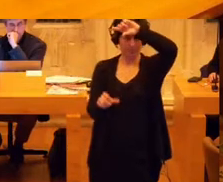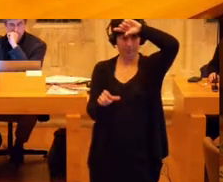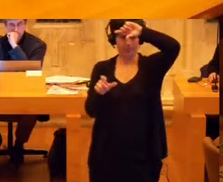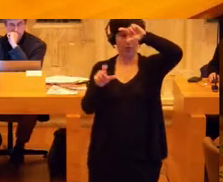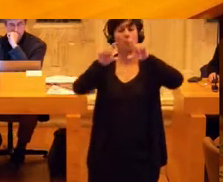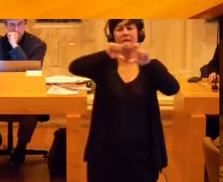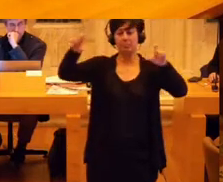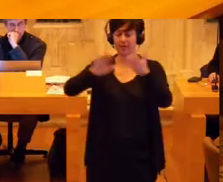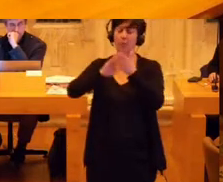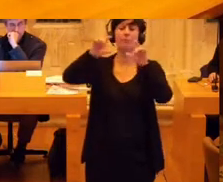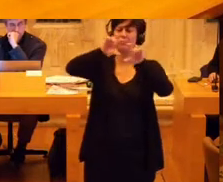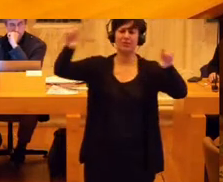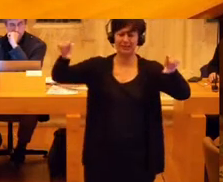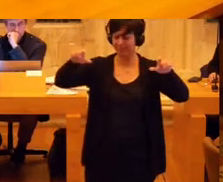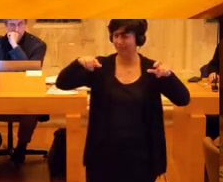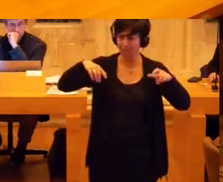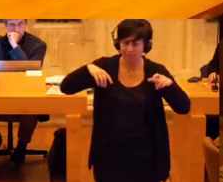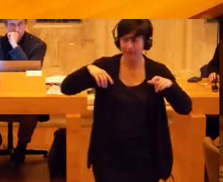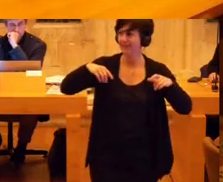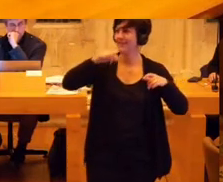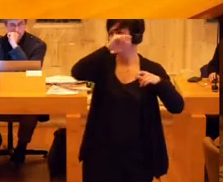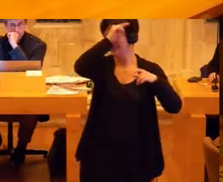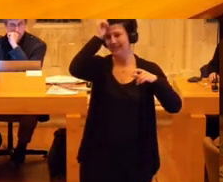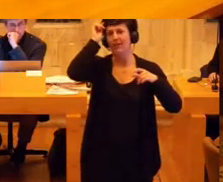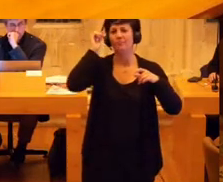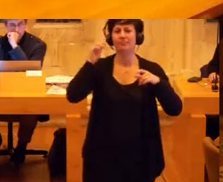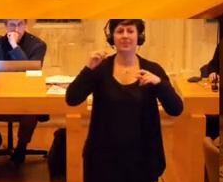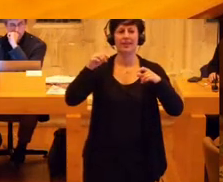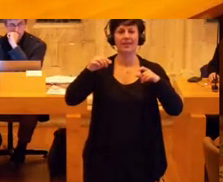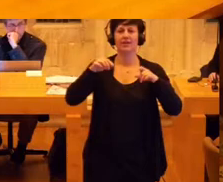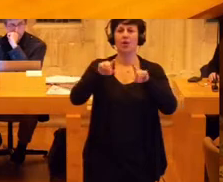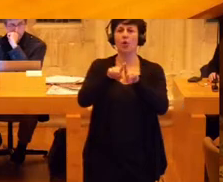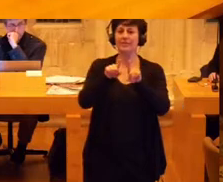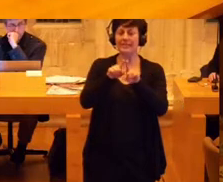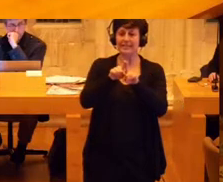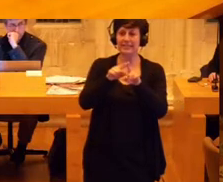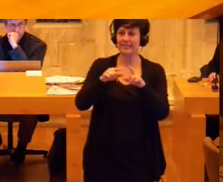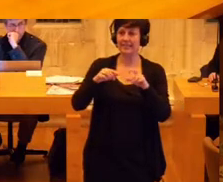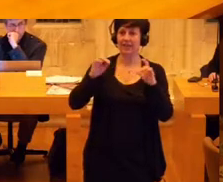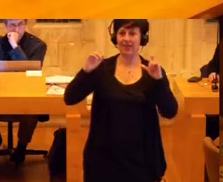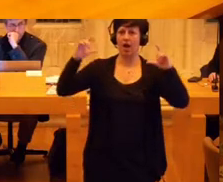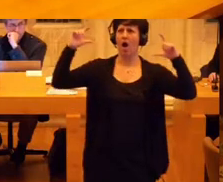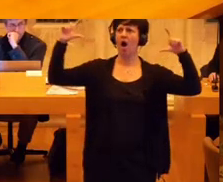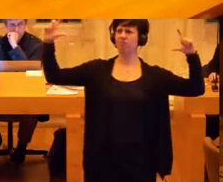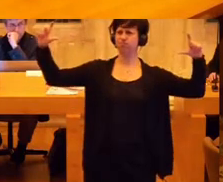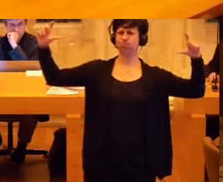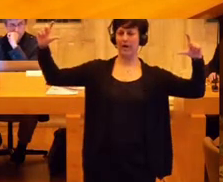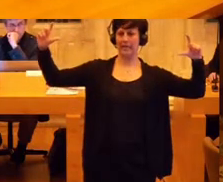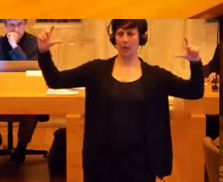qui viennent perpendiculairement aux façades. Et puis on va venir aussi restreindre